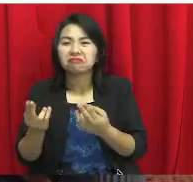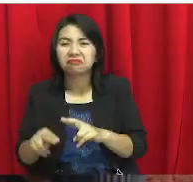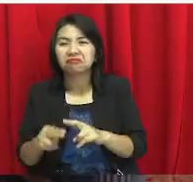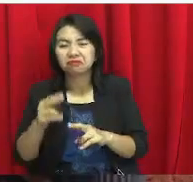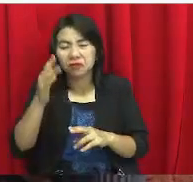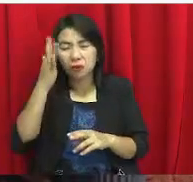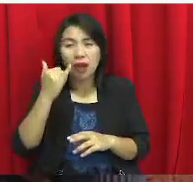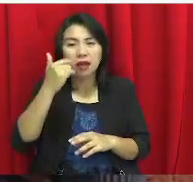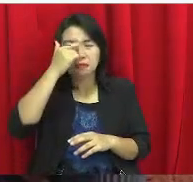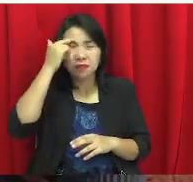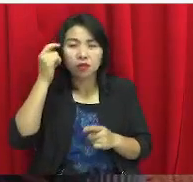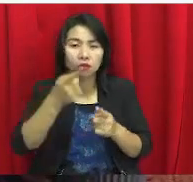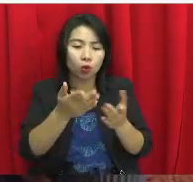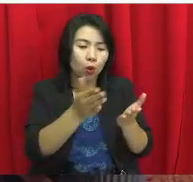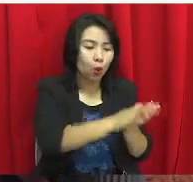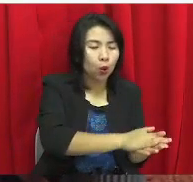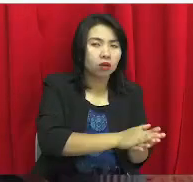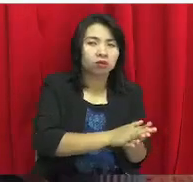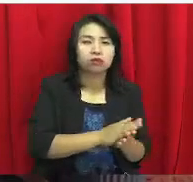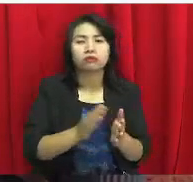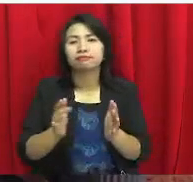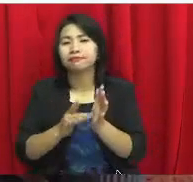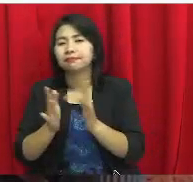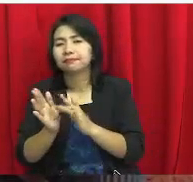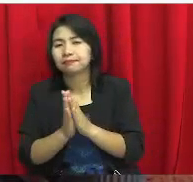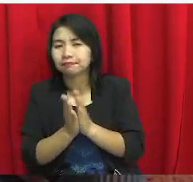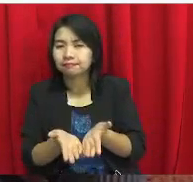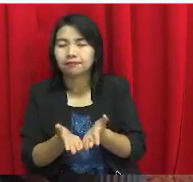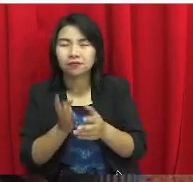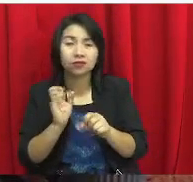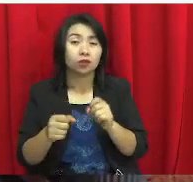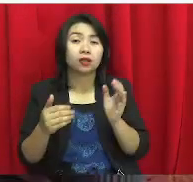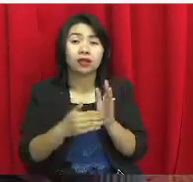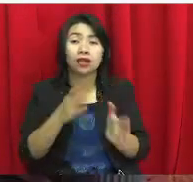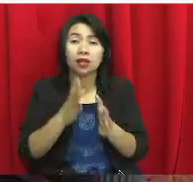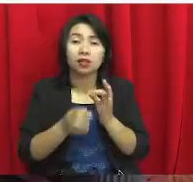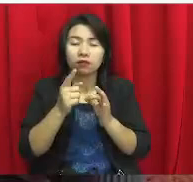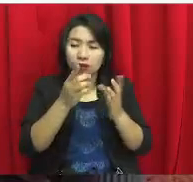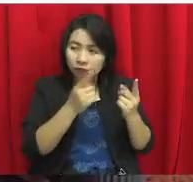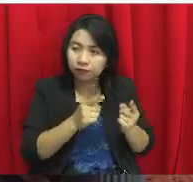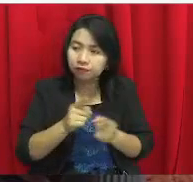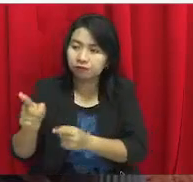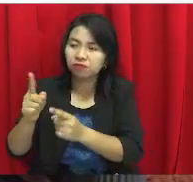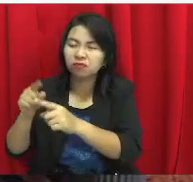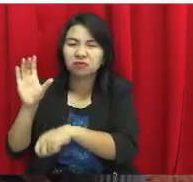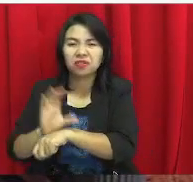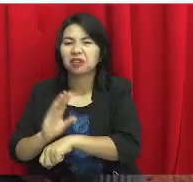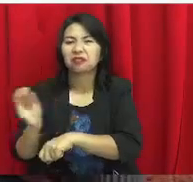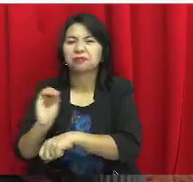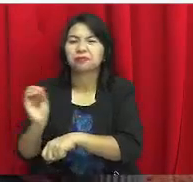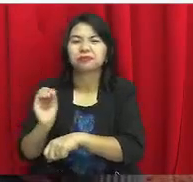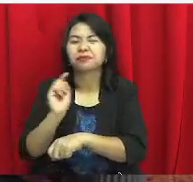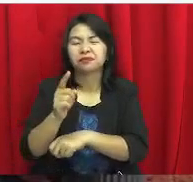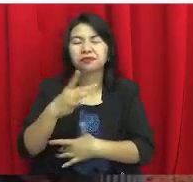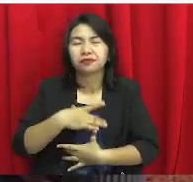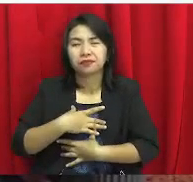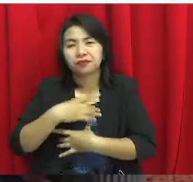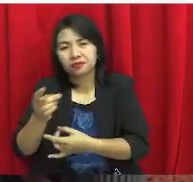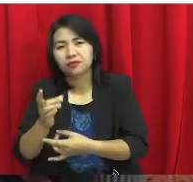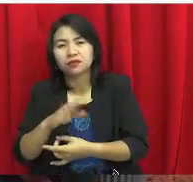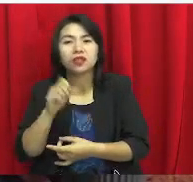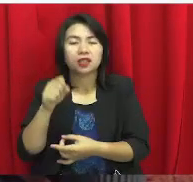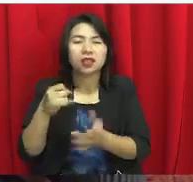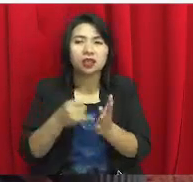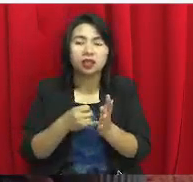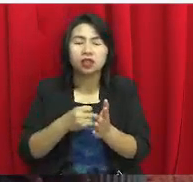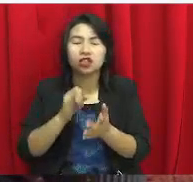Kasi mas pinili mo na isarado ang salita ng Diyos. Kaya nga, pag pumunta ka ngayon sa simbahan, wala na. Naging hobby mo